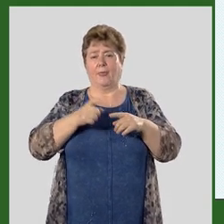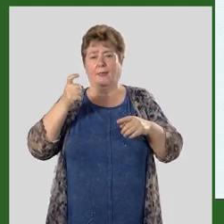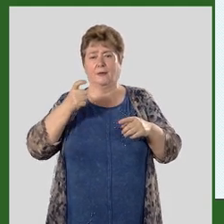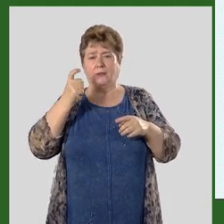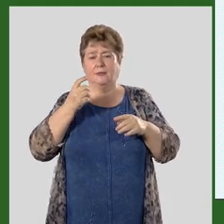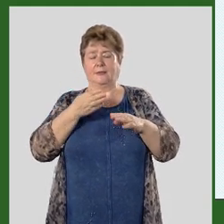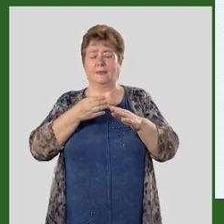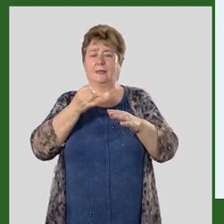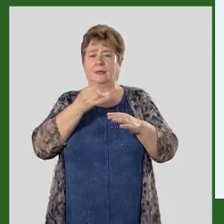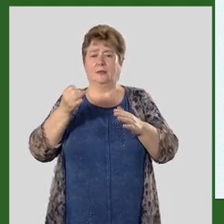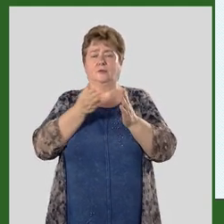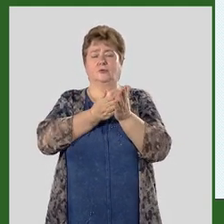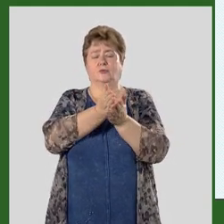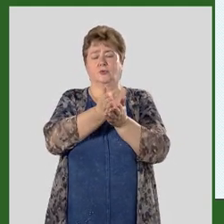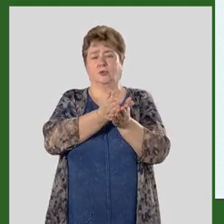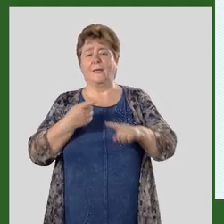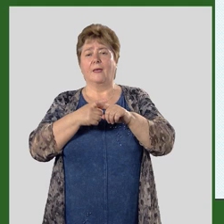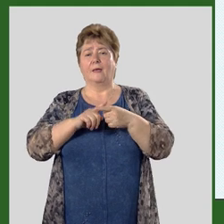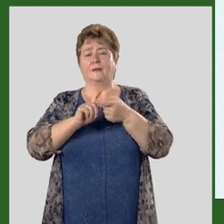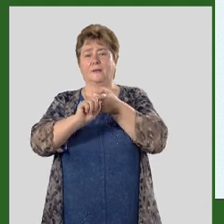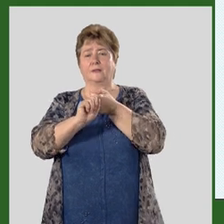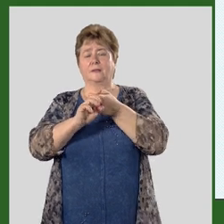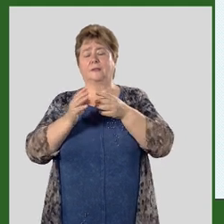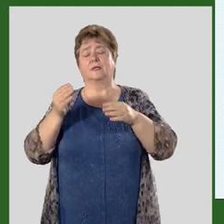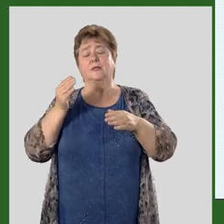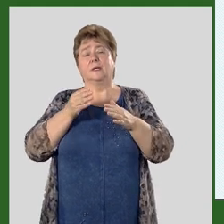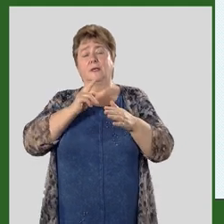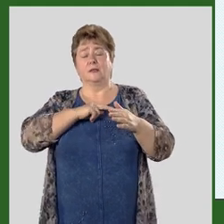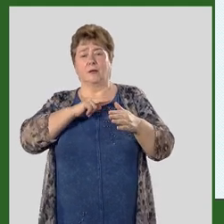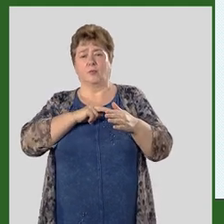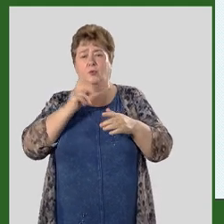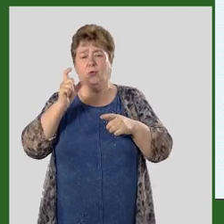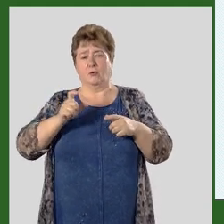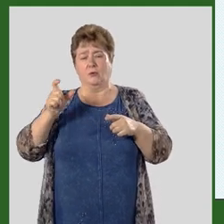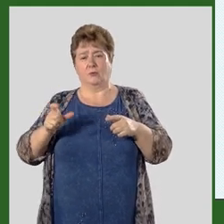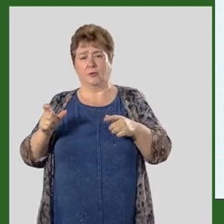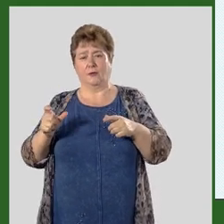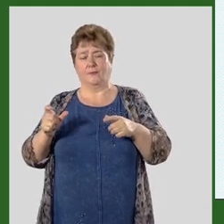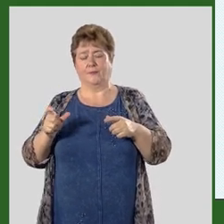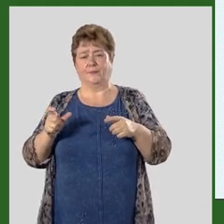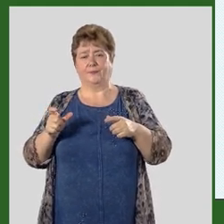крестьяне и служащие. Это связано со сферой занятости населения.